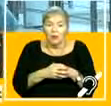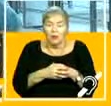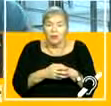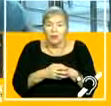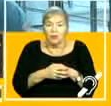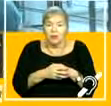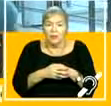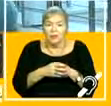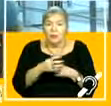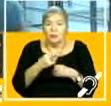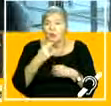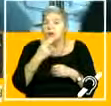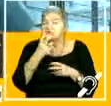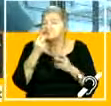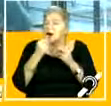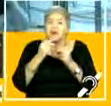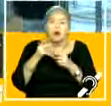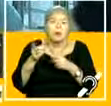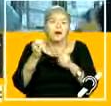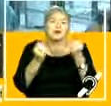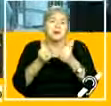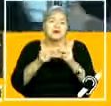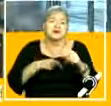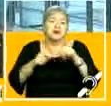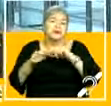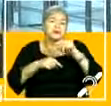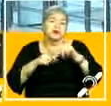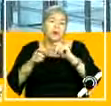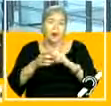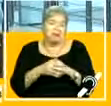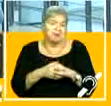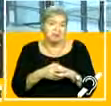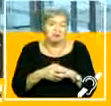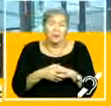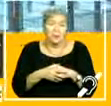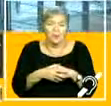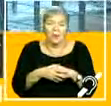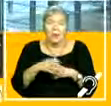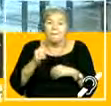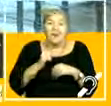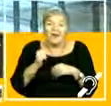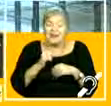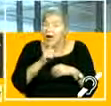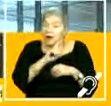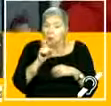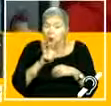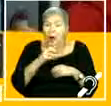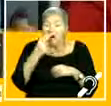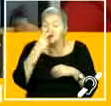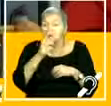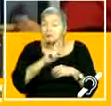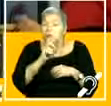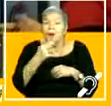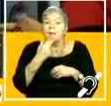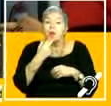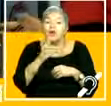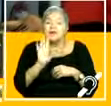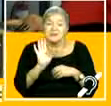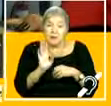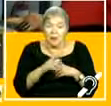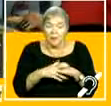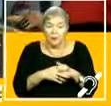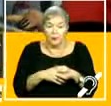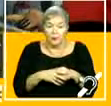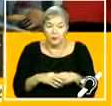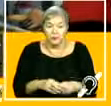mașinile treceau, deci sunt formale. Erau militari pe străzi? Militari nu, doar poliție. It's not easy for